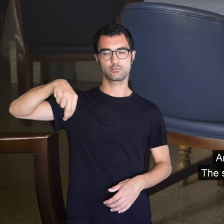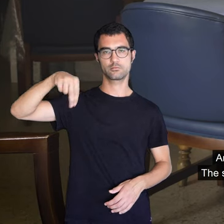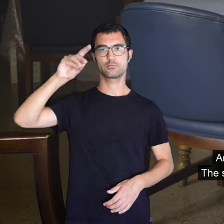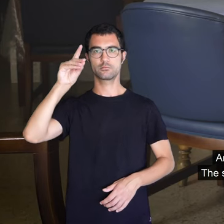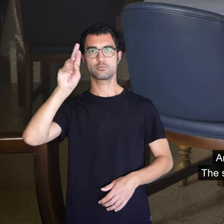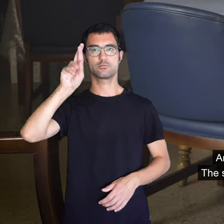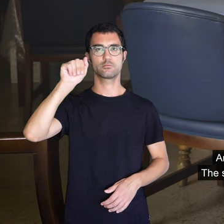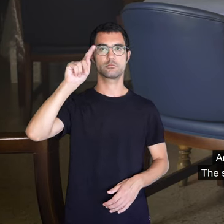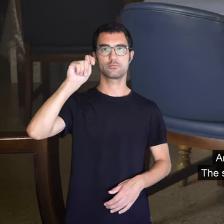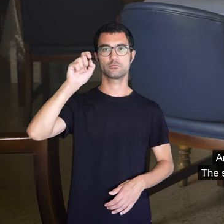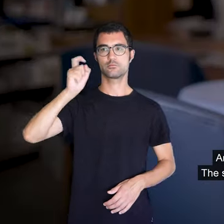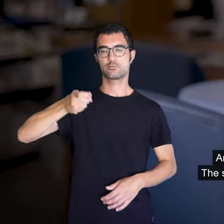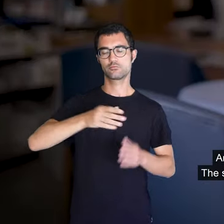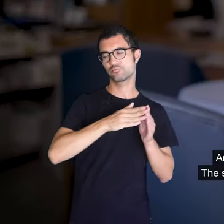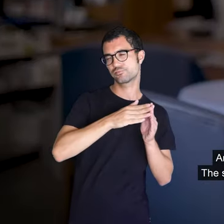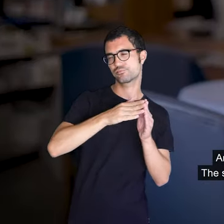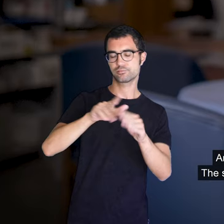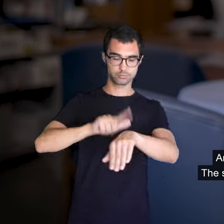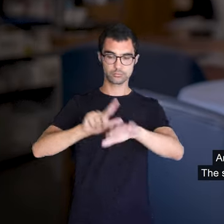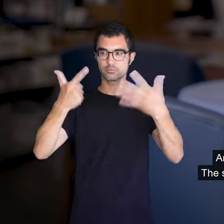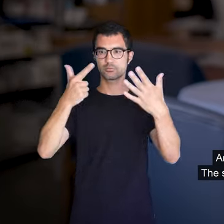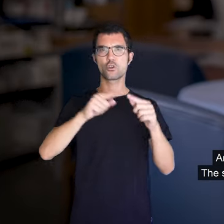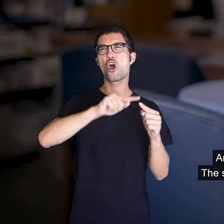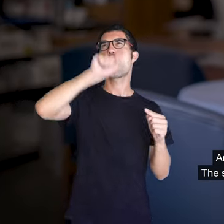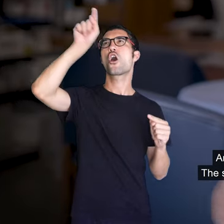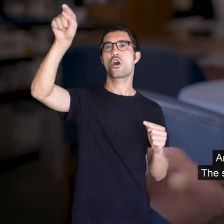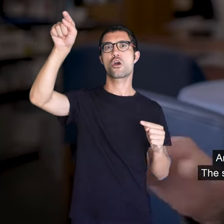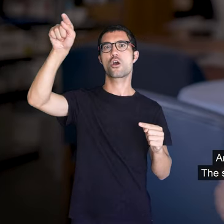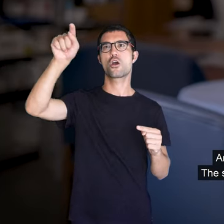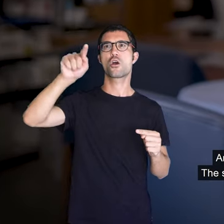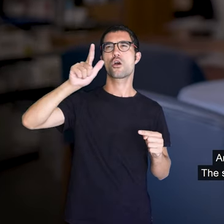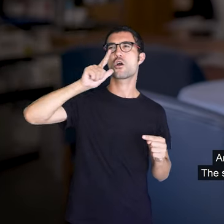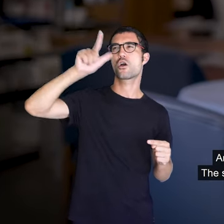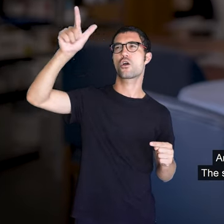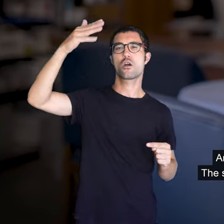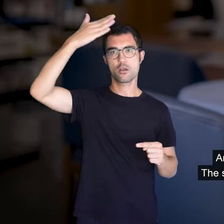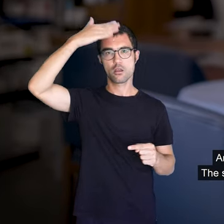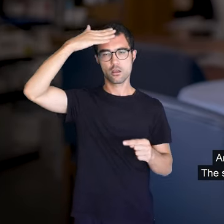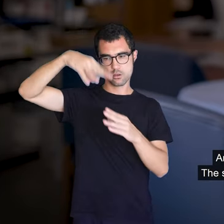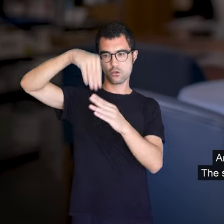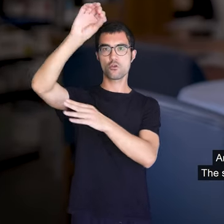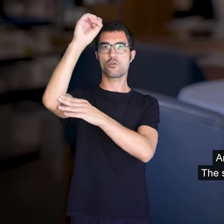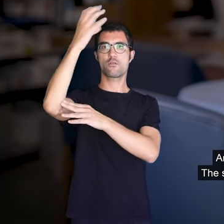Formentor. I mos vam aturar. La mà era calma.